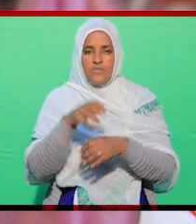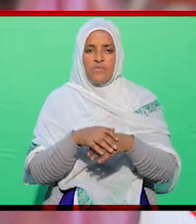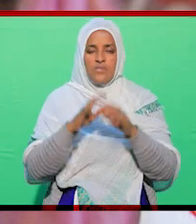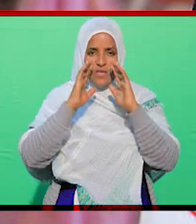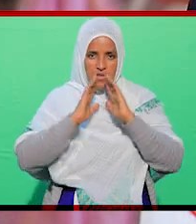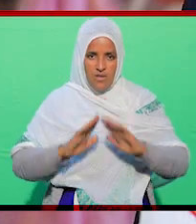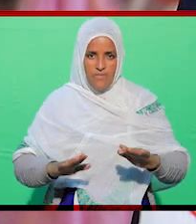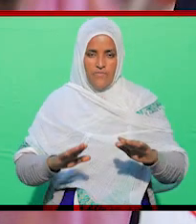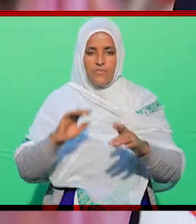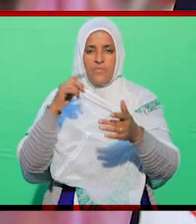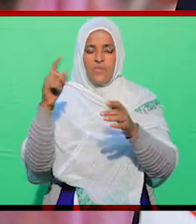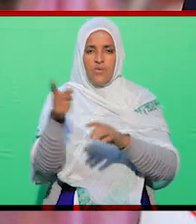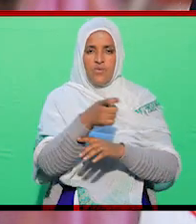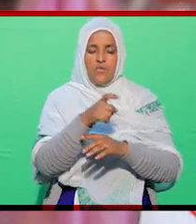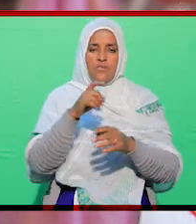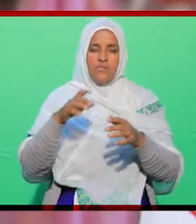አሰሮ ለሰይጣን